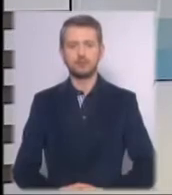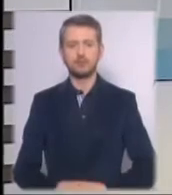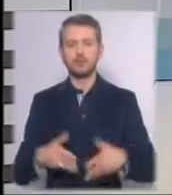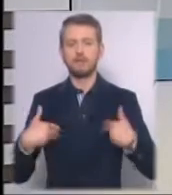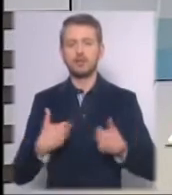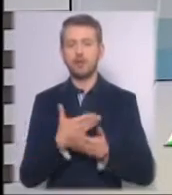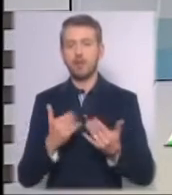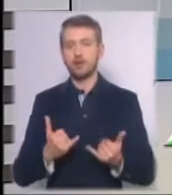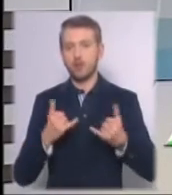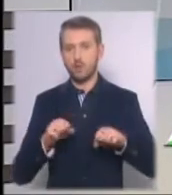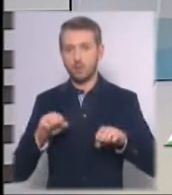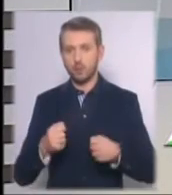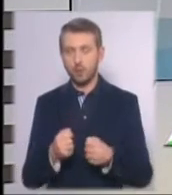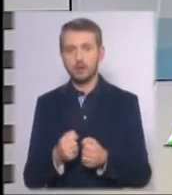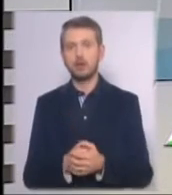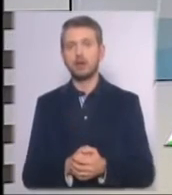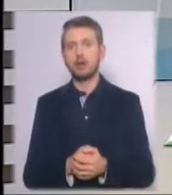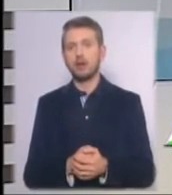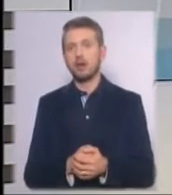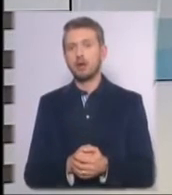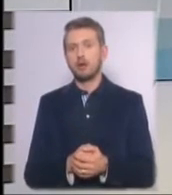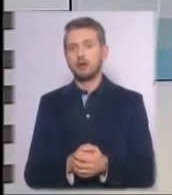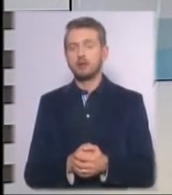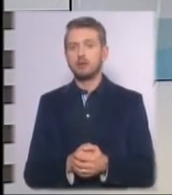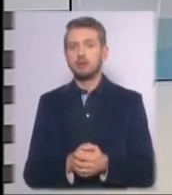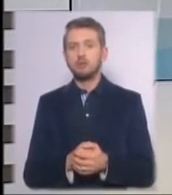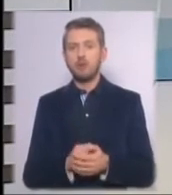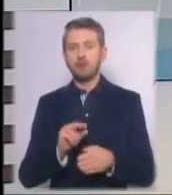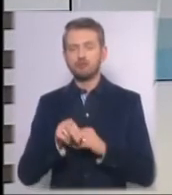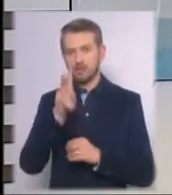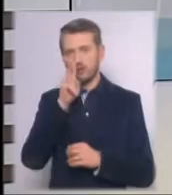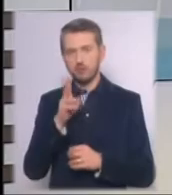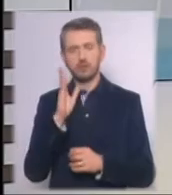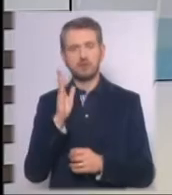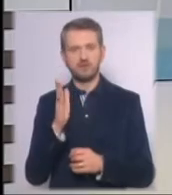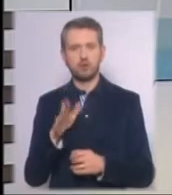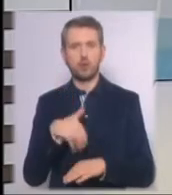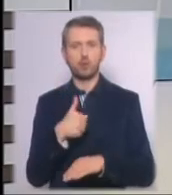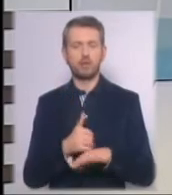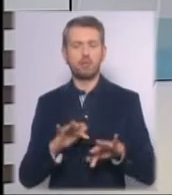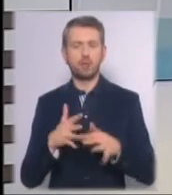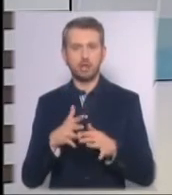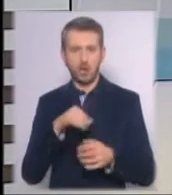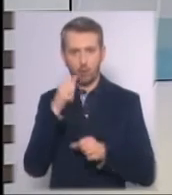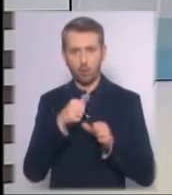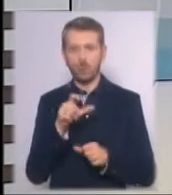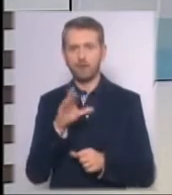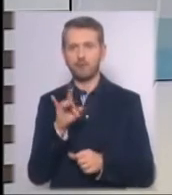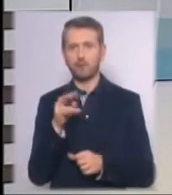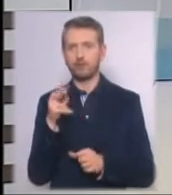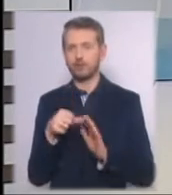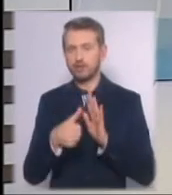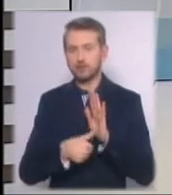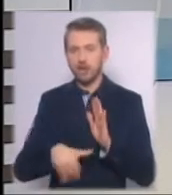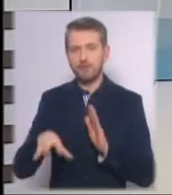Вітаю вас, шановні друзі. Менш ніж за два місяці відбудеться головна футбольна подія року – Євро-2016. Усі